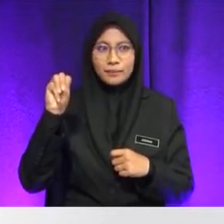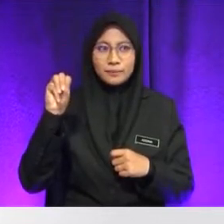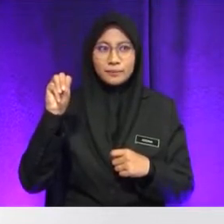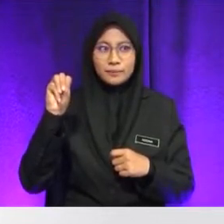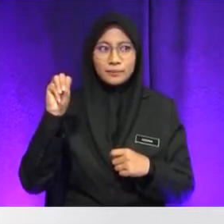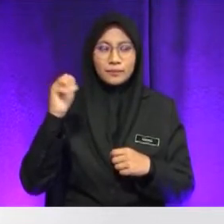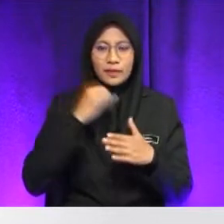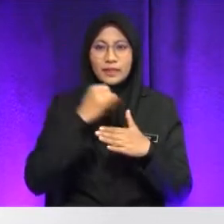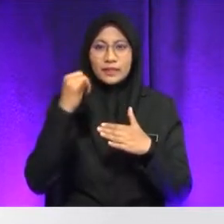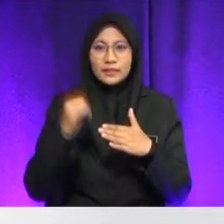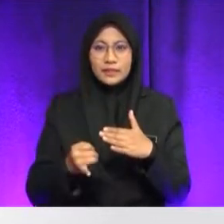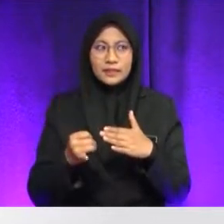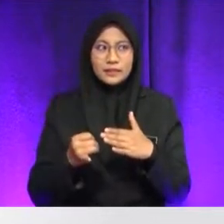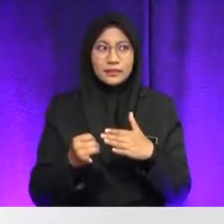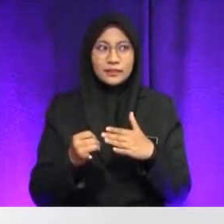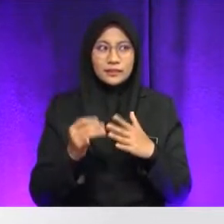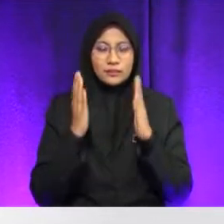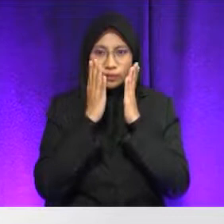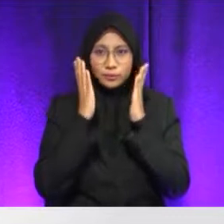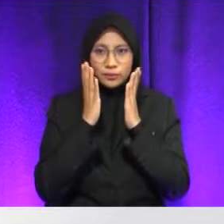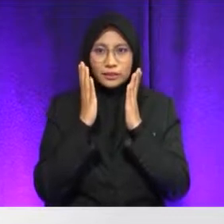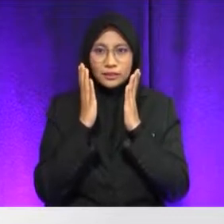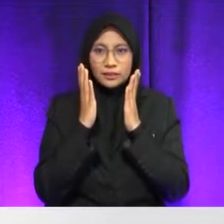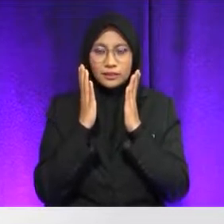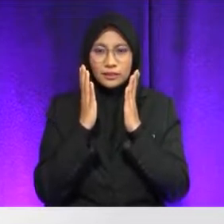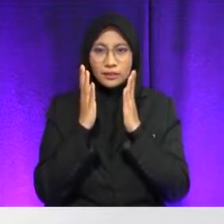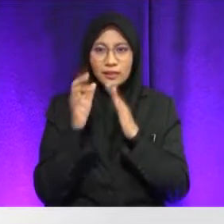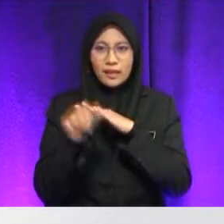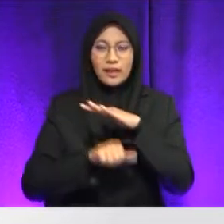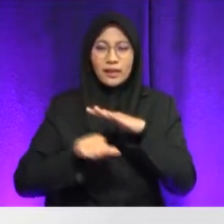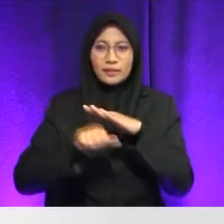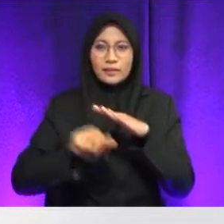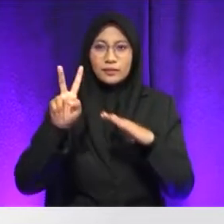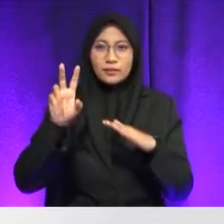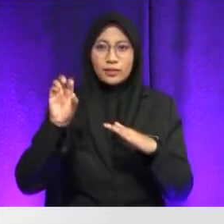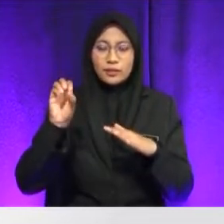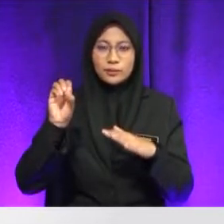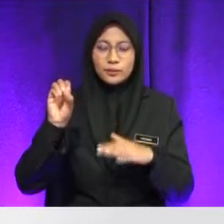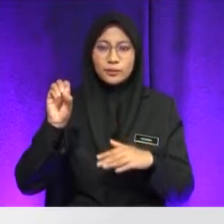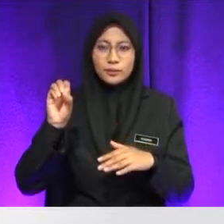masih luput cengkeh tersebut pada tahun 2001 bahasa scan 2000